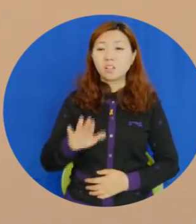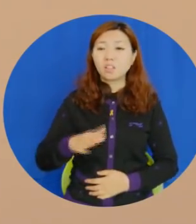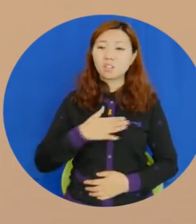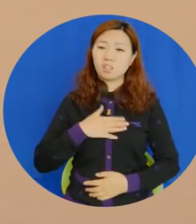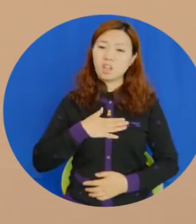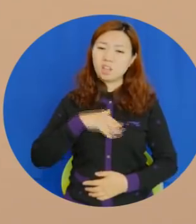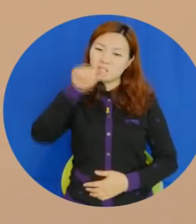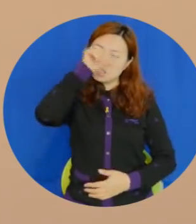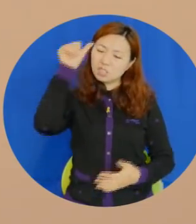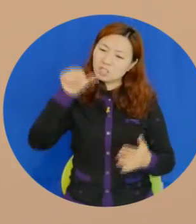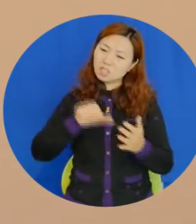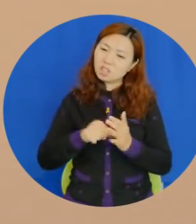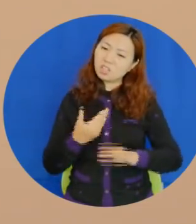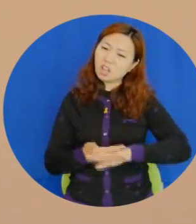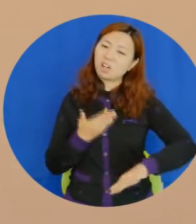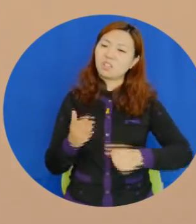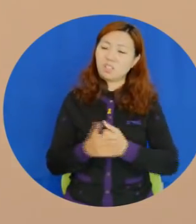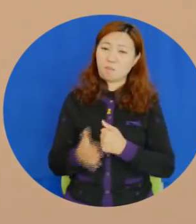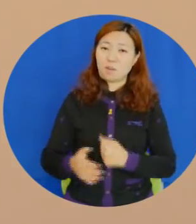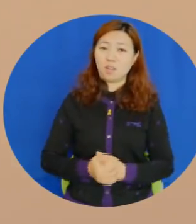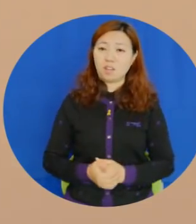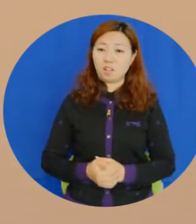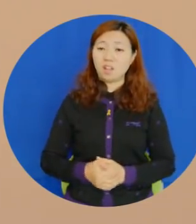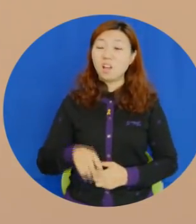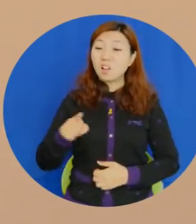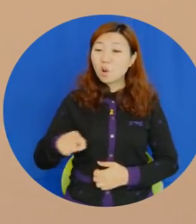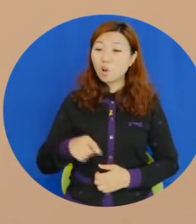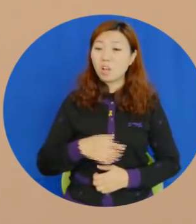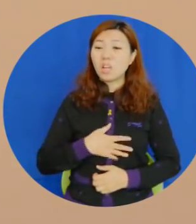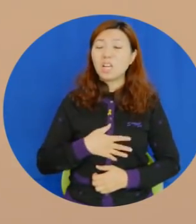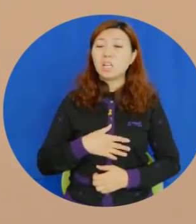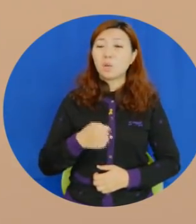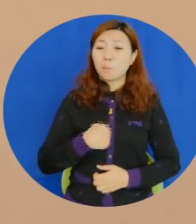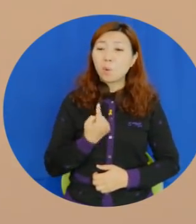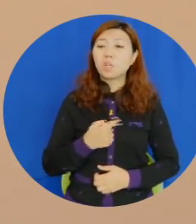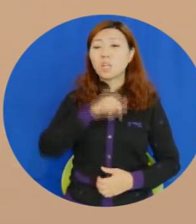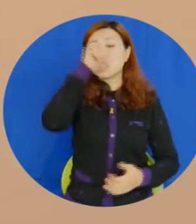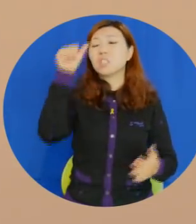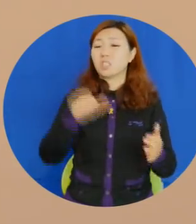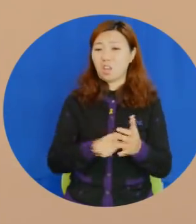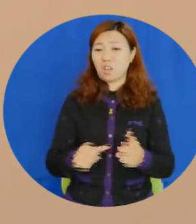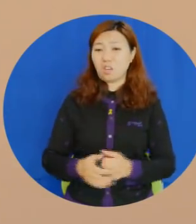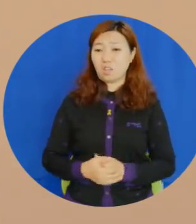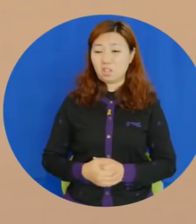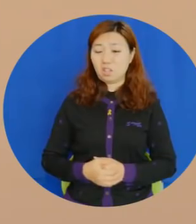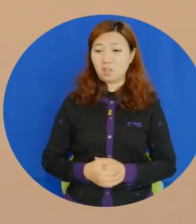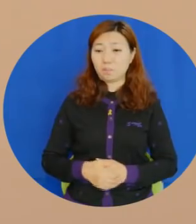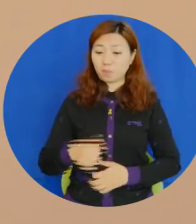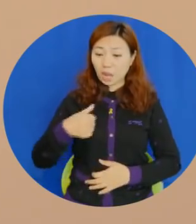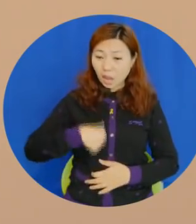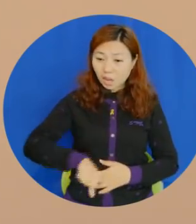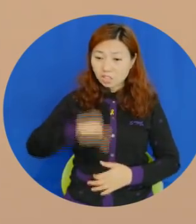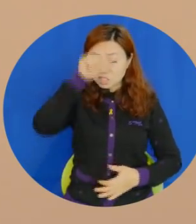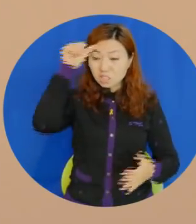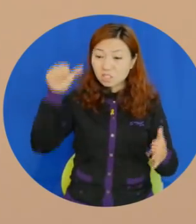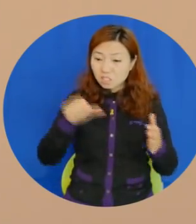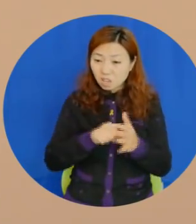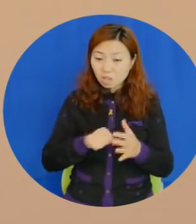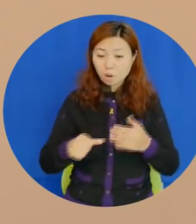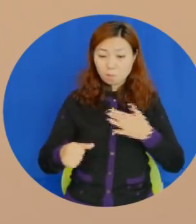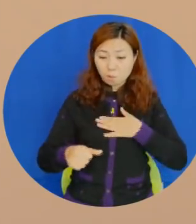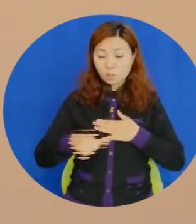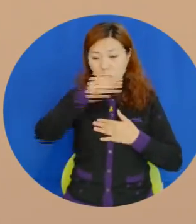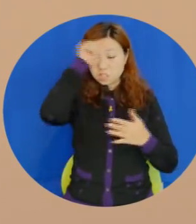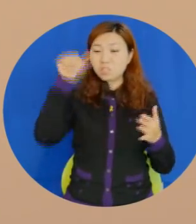되지. 근데 그게 내 인생이 아니니까 이제 고민이 좀 그건 자기 쉬운 것 인생이지. 같아요. 무슨 내 인생이 아니야. 아이의